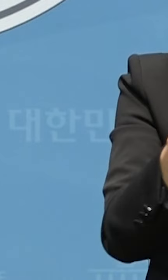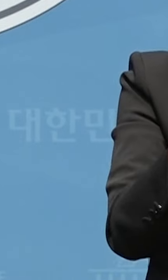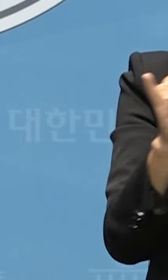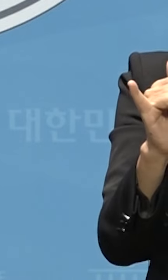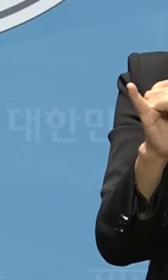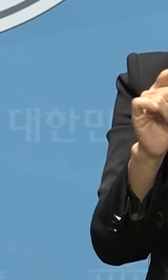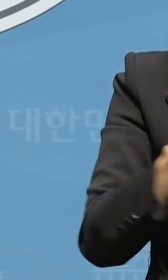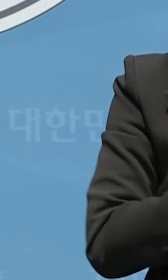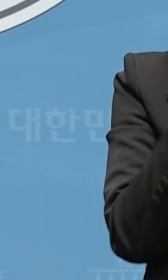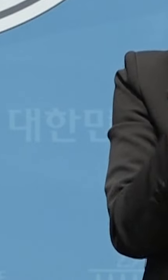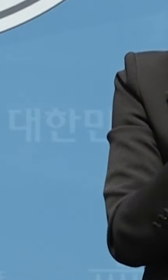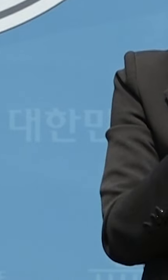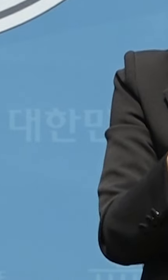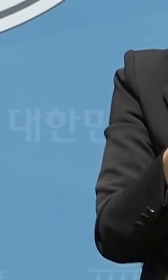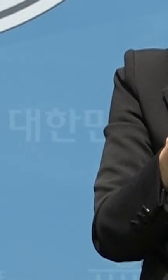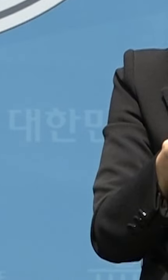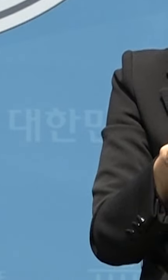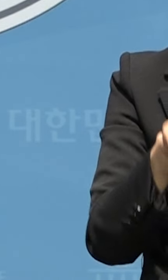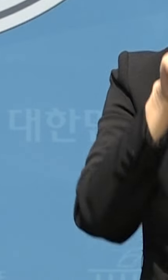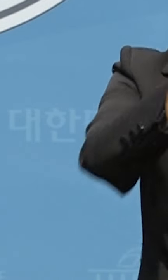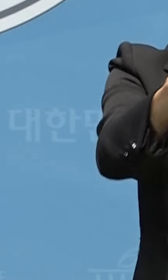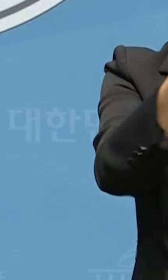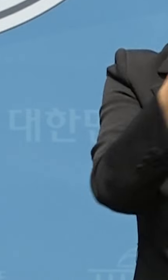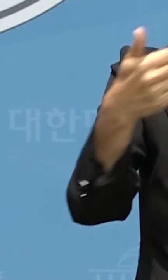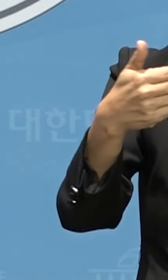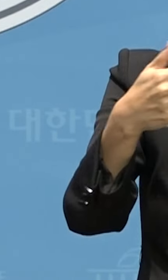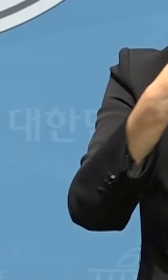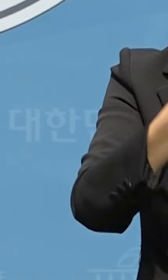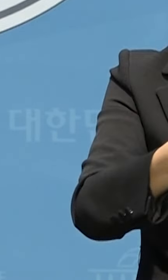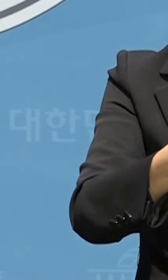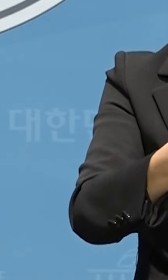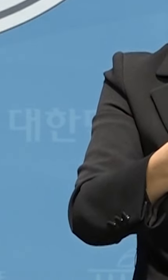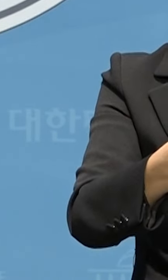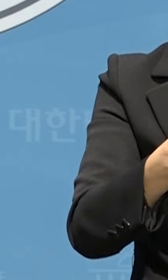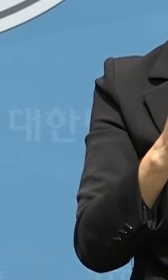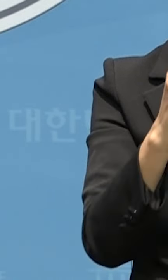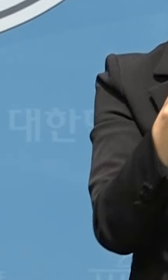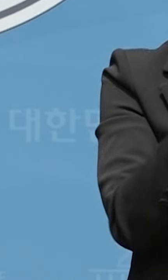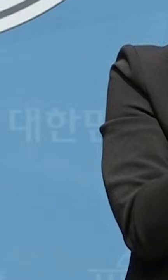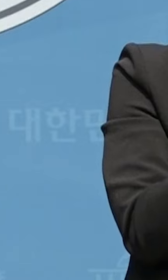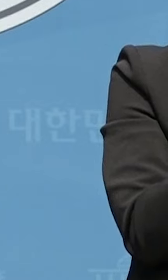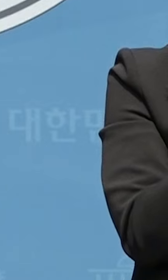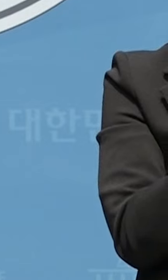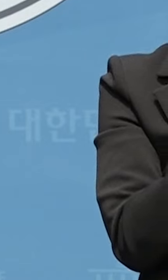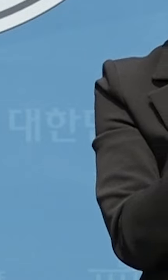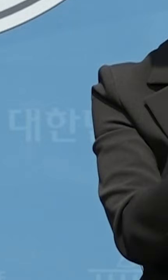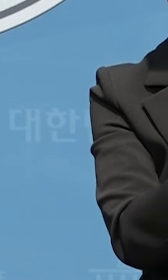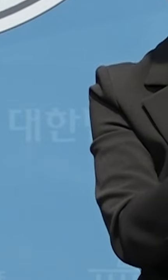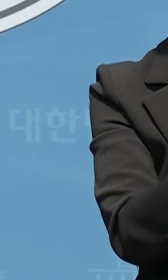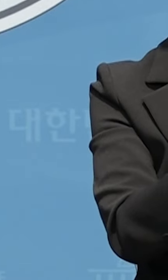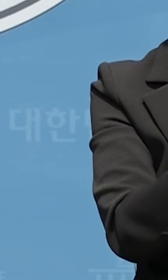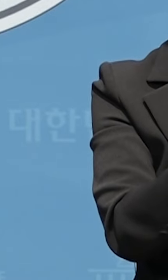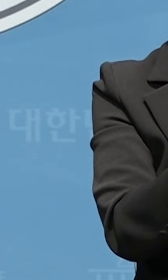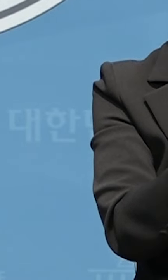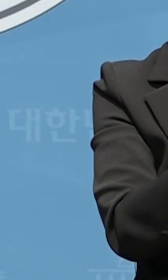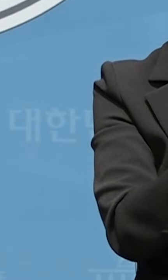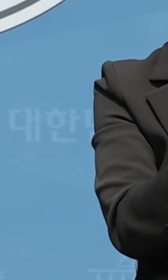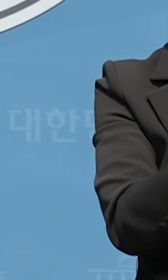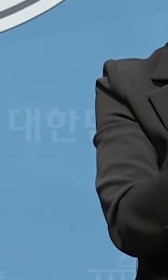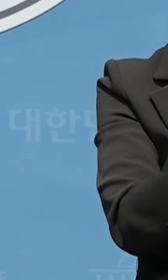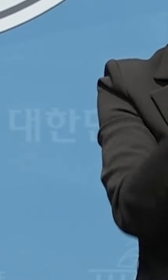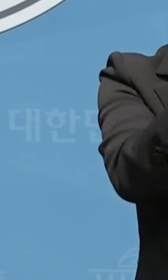들고 다시 군산 사무실과 자택, 서울 국회의원회 관, 서울 숙소